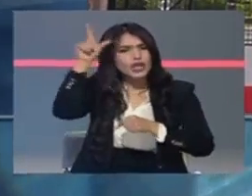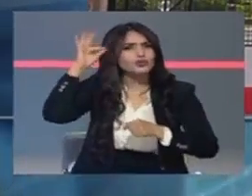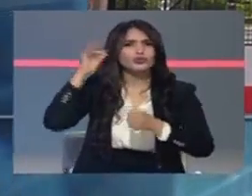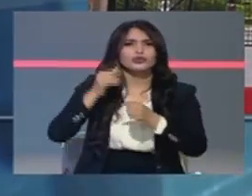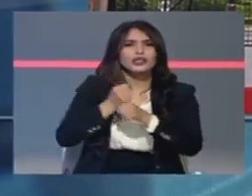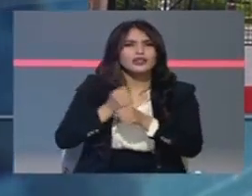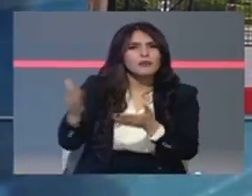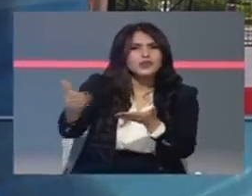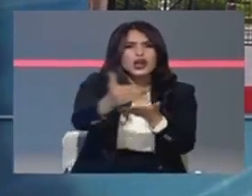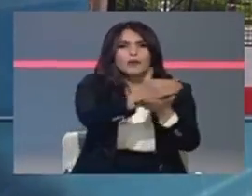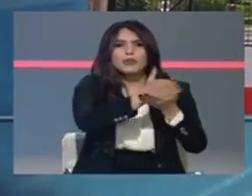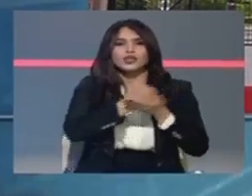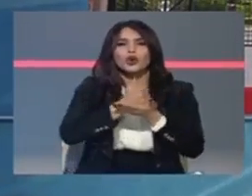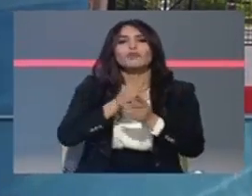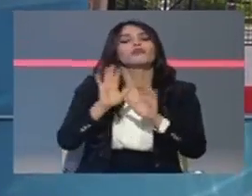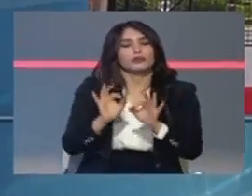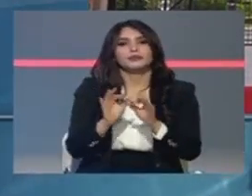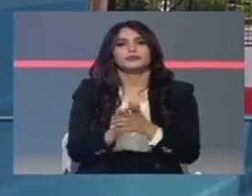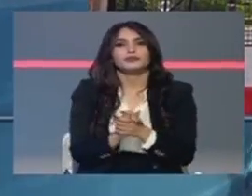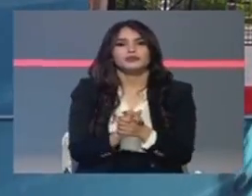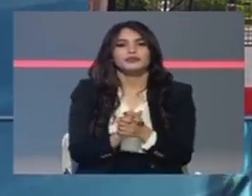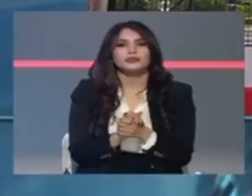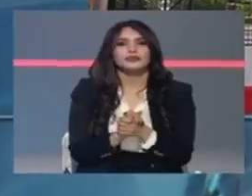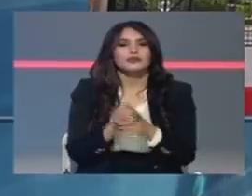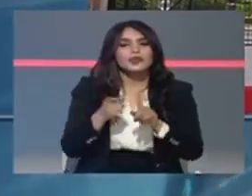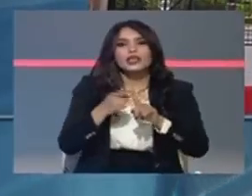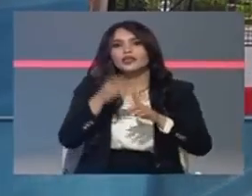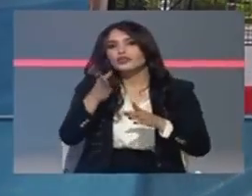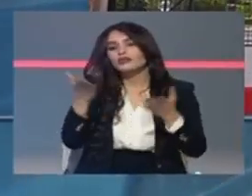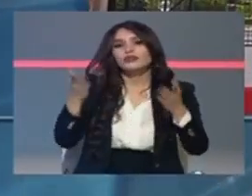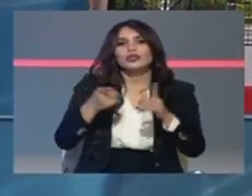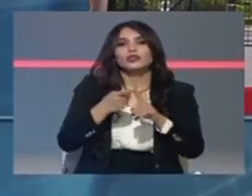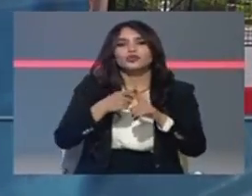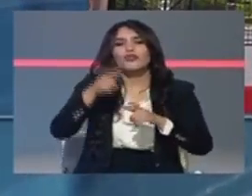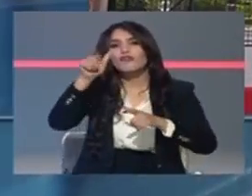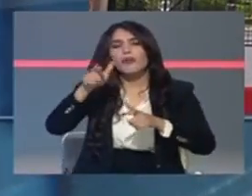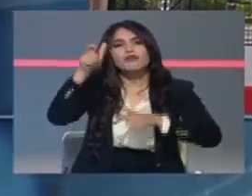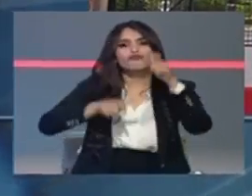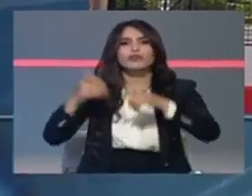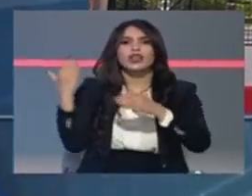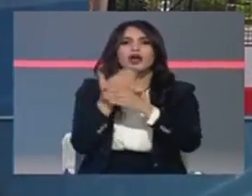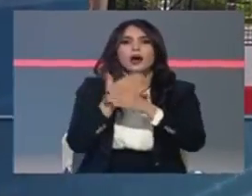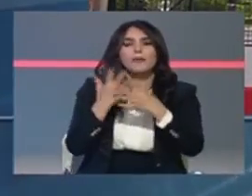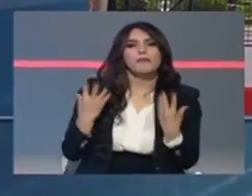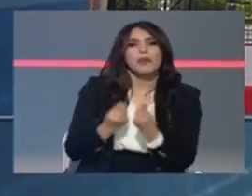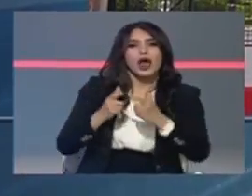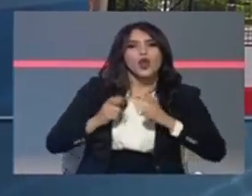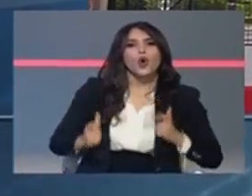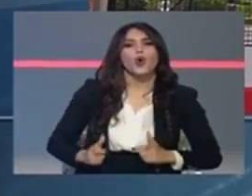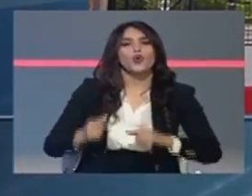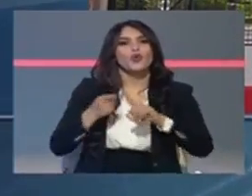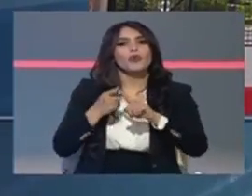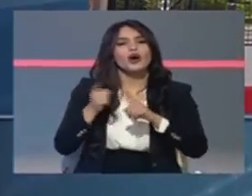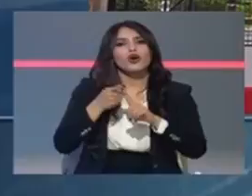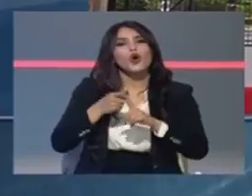من مشمولات وزارة الخارجية واحدة ولكنها من مشمولات عديد الأطراف المدخلة تحت إشراف رئيس الحكومة وبحرص من